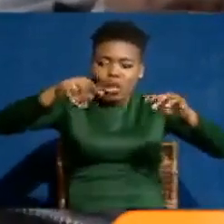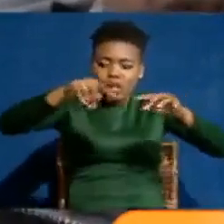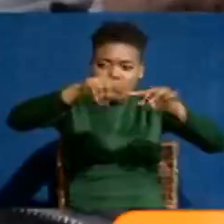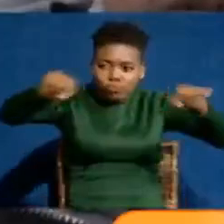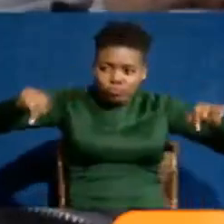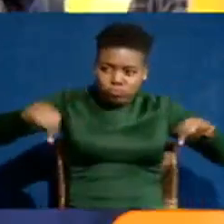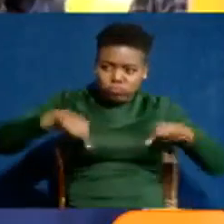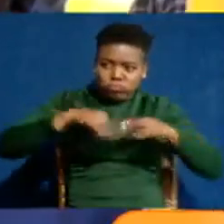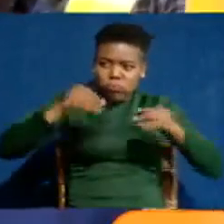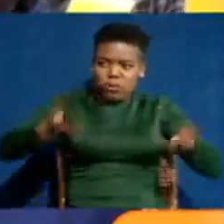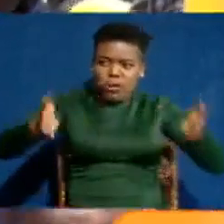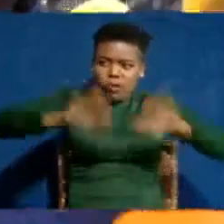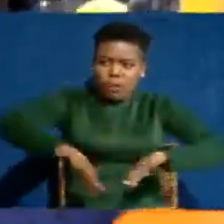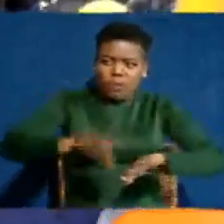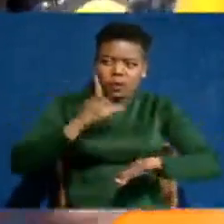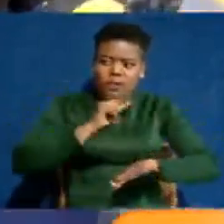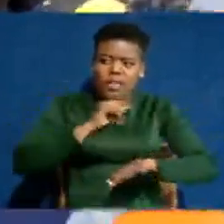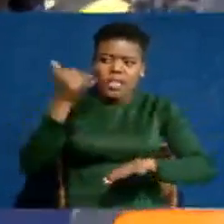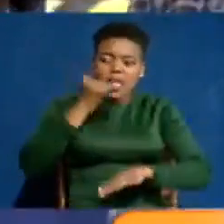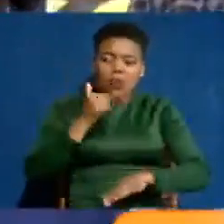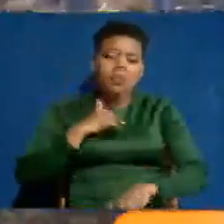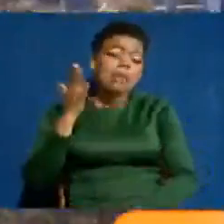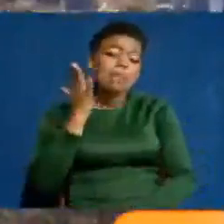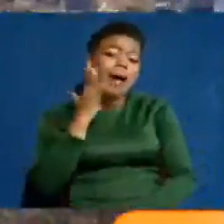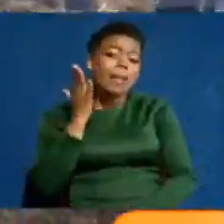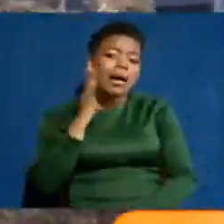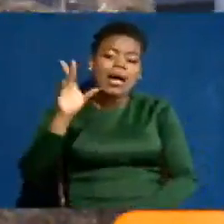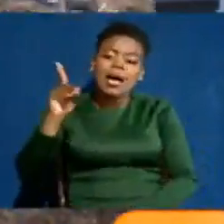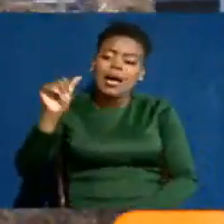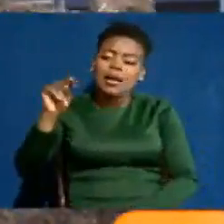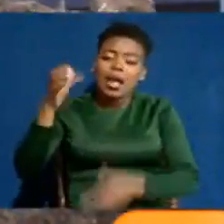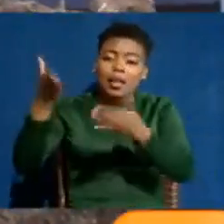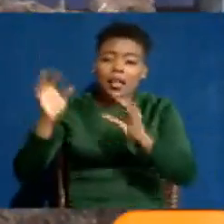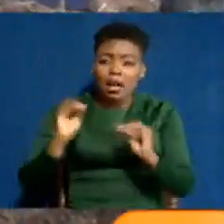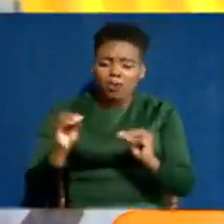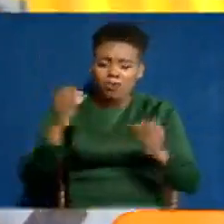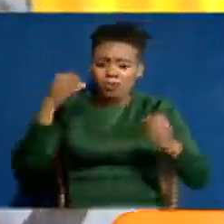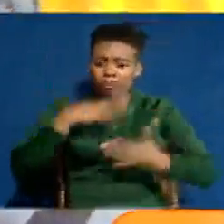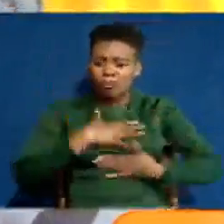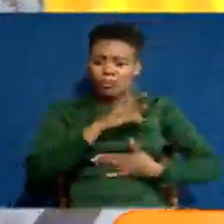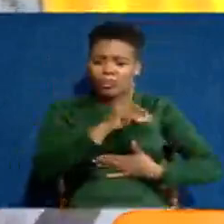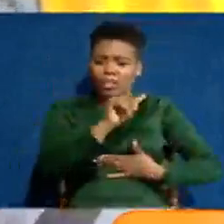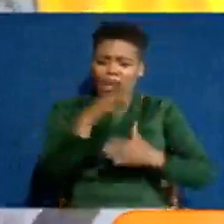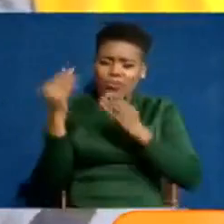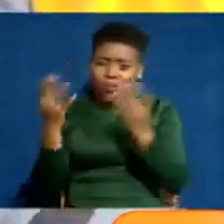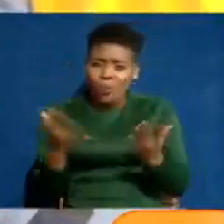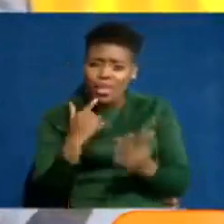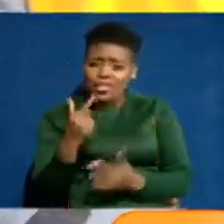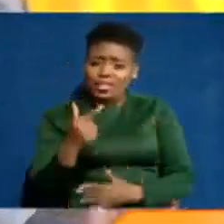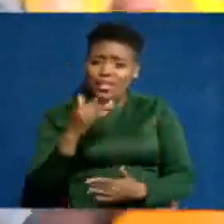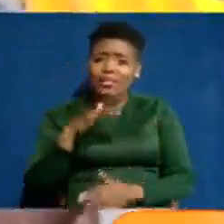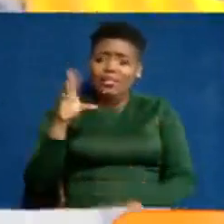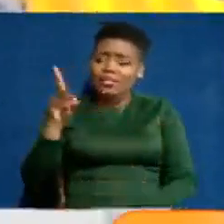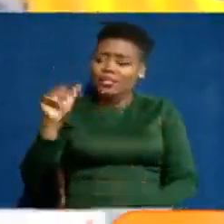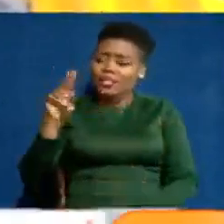ilirudi kwanza. Na nimeitwa kwa nyumba mama Dani yuko, nikauliza Dani yuko aje, Dani amekufa. Na mbona,